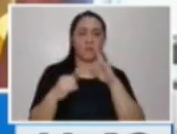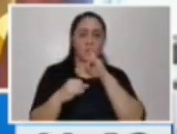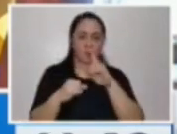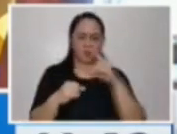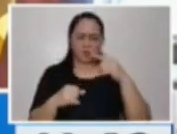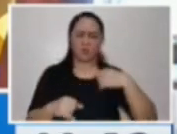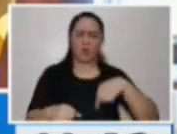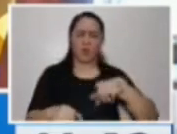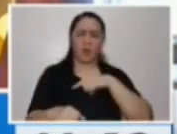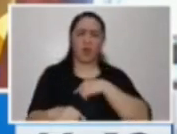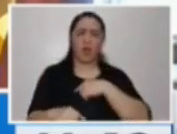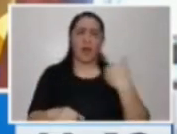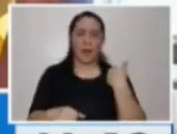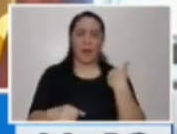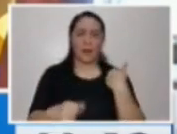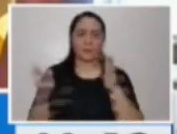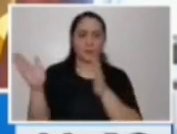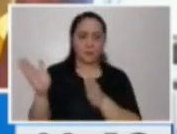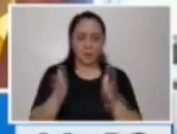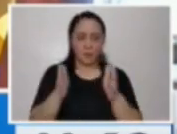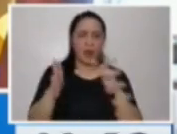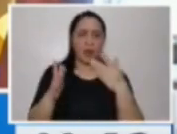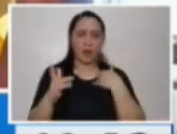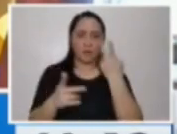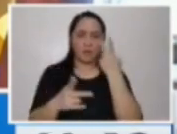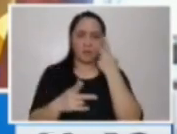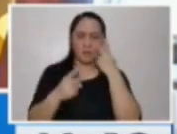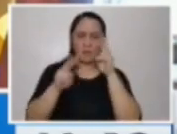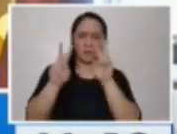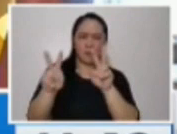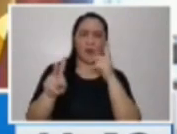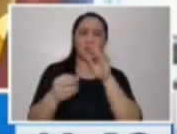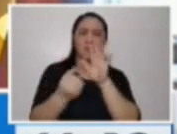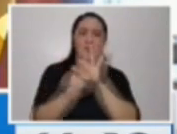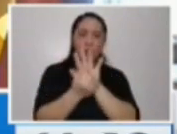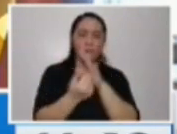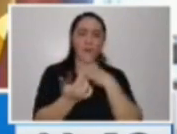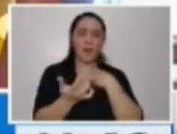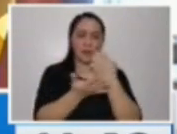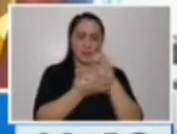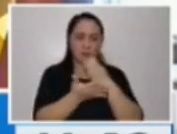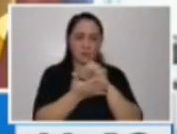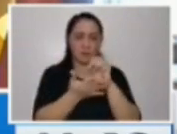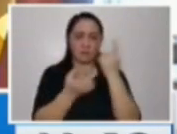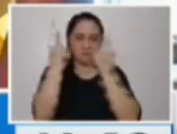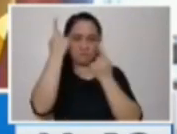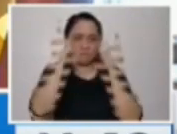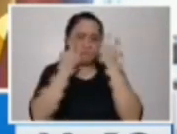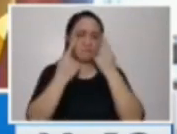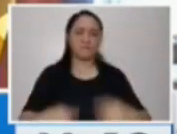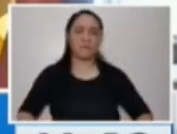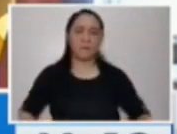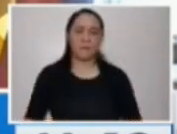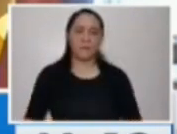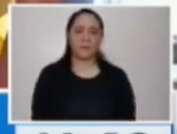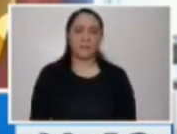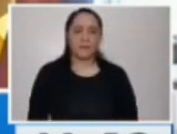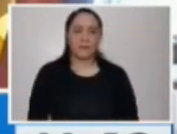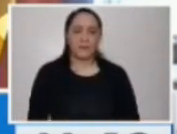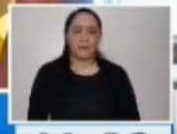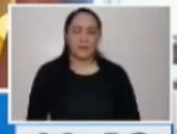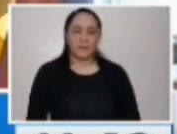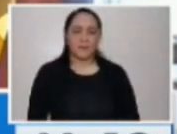OFWs natin bago sila umalis, ano? Para, kasi may mga pamilya nga sila rito, and then napakababa ng enrollment rate